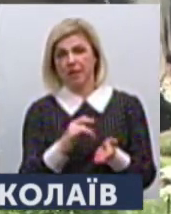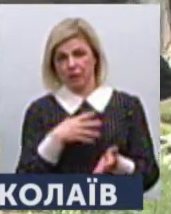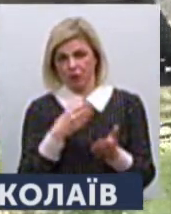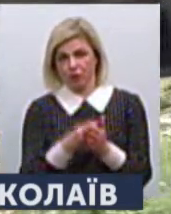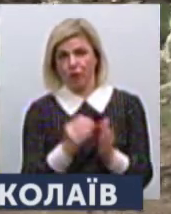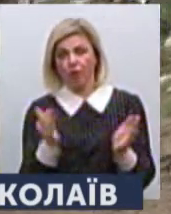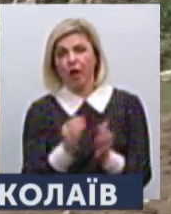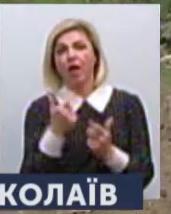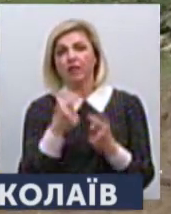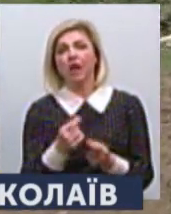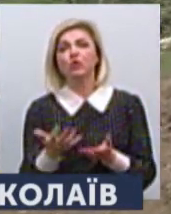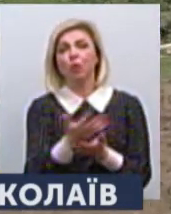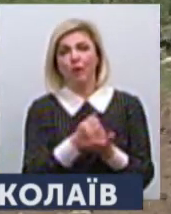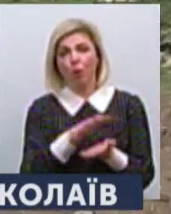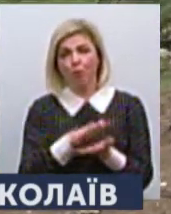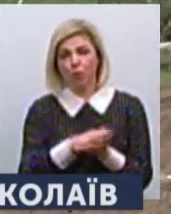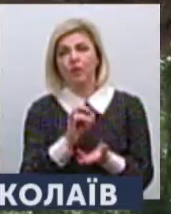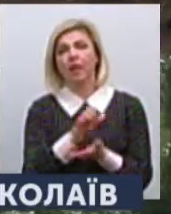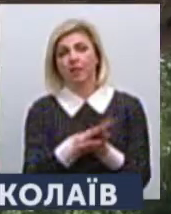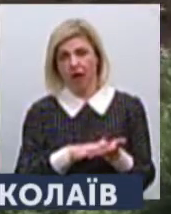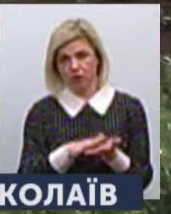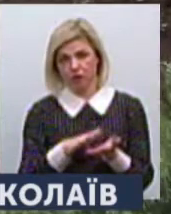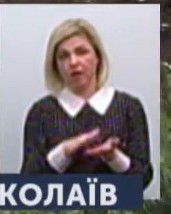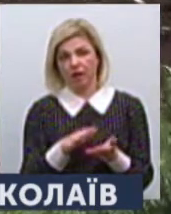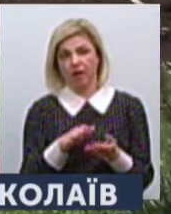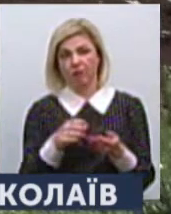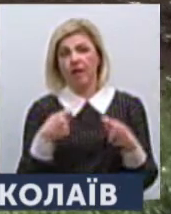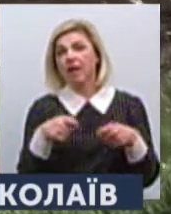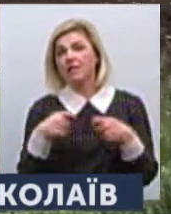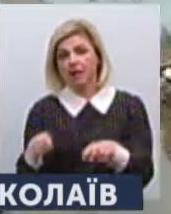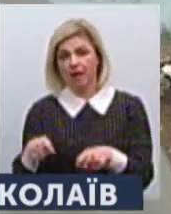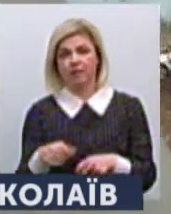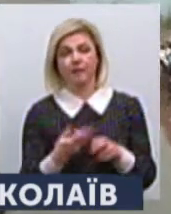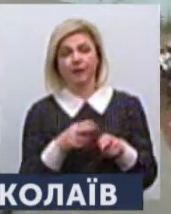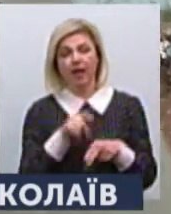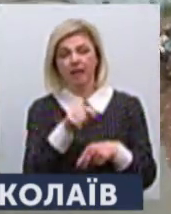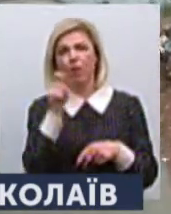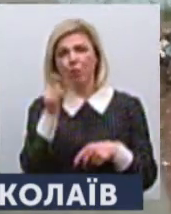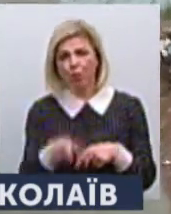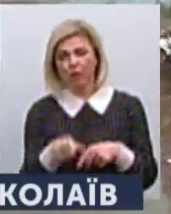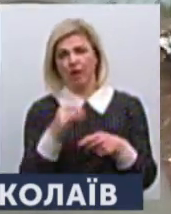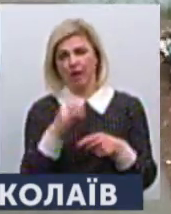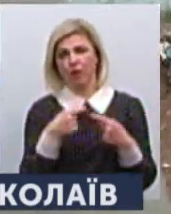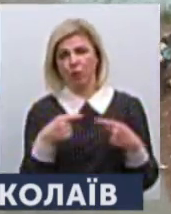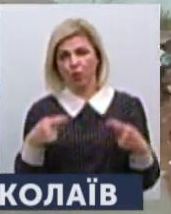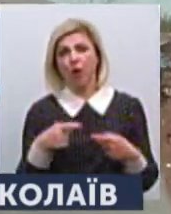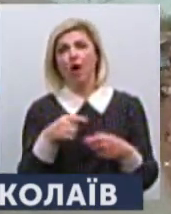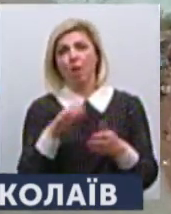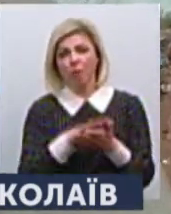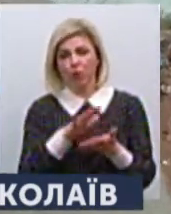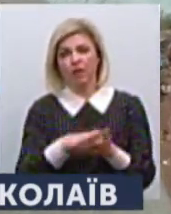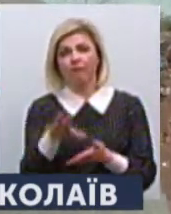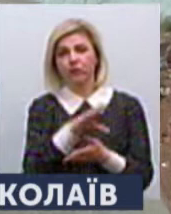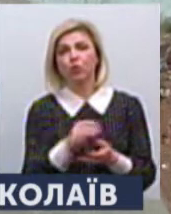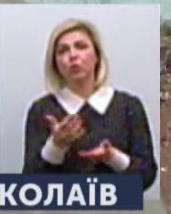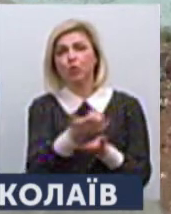збирають сміття з метою подальшої реалізації. Бутилку, вторсирьо, все це діло. Пляшки, вторсировина, все це вони здають в пункти